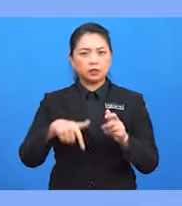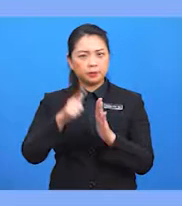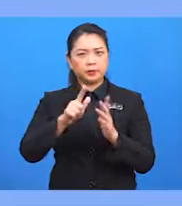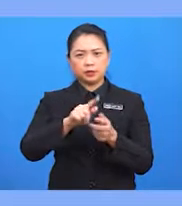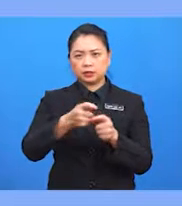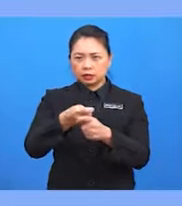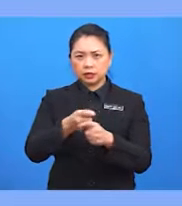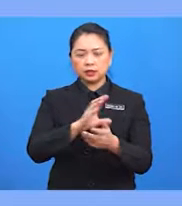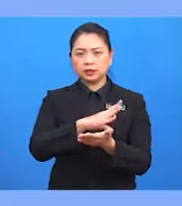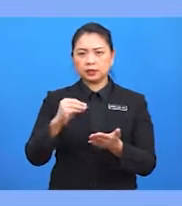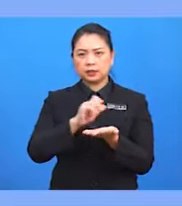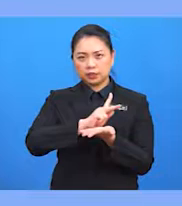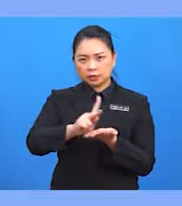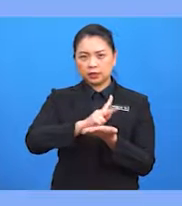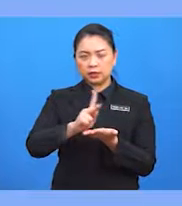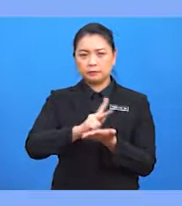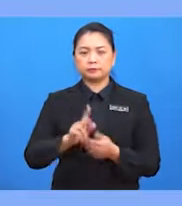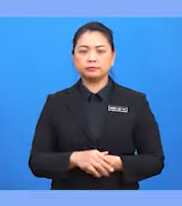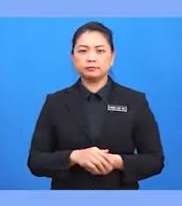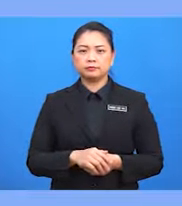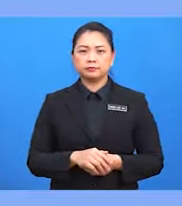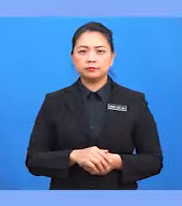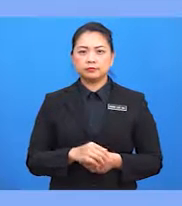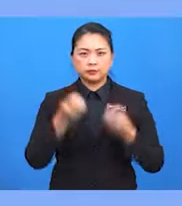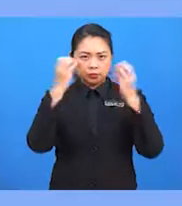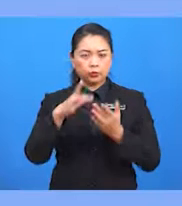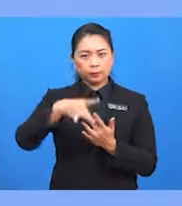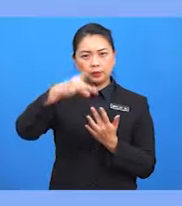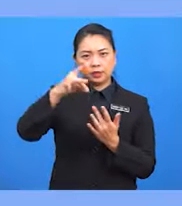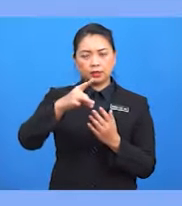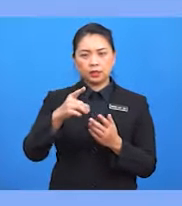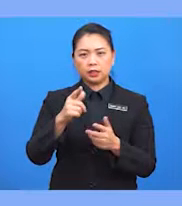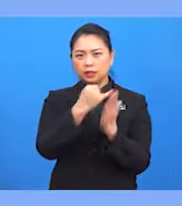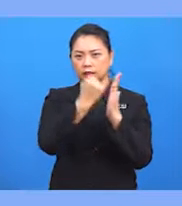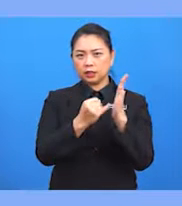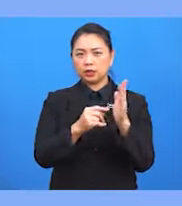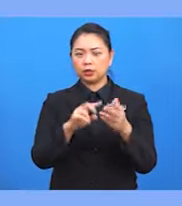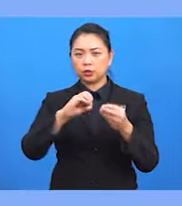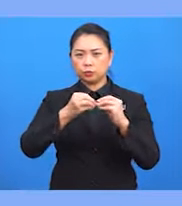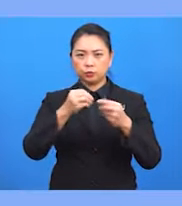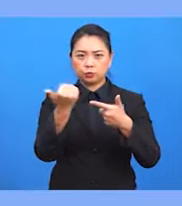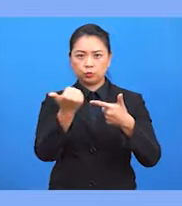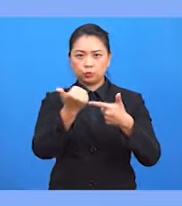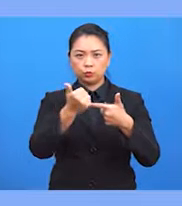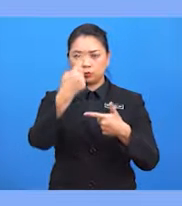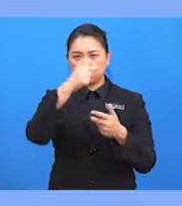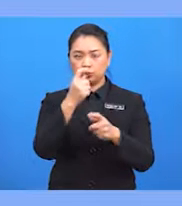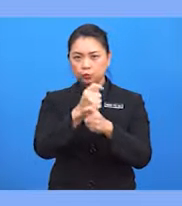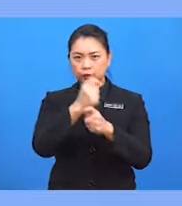kemas. Saya memilih lakaran kedua untuk dibuat foto manipulasi dalam tugasan